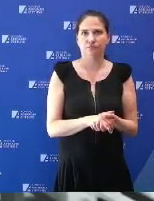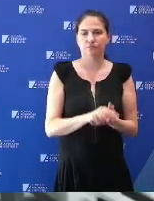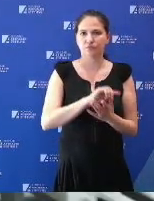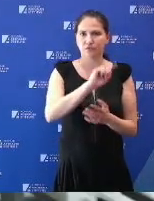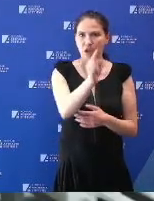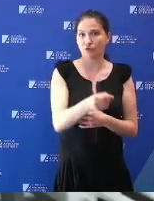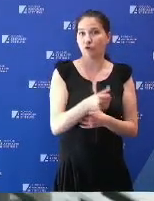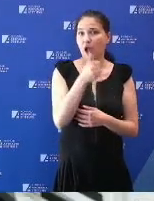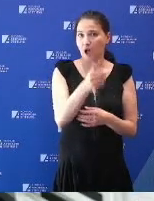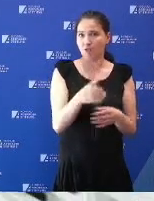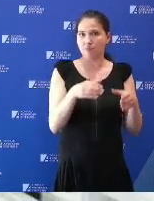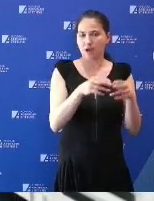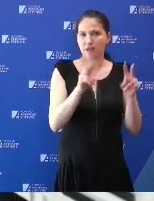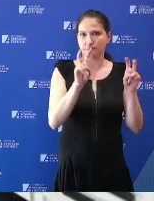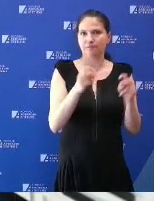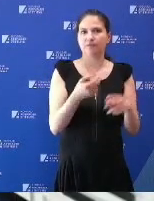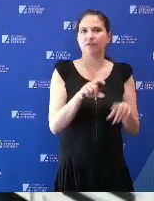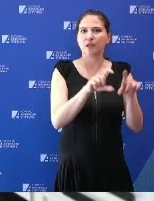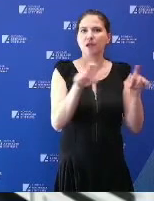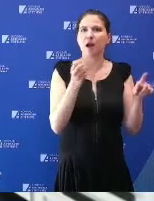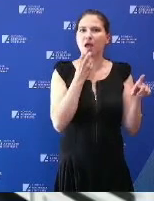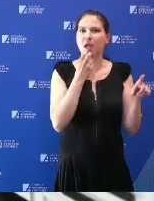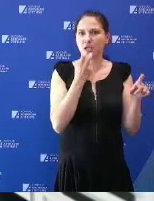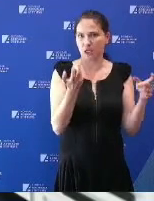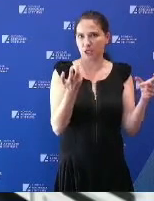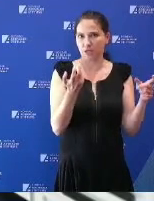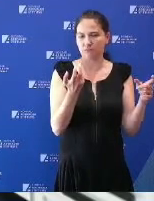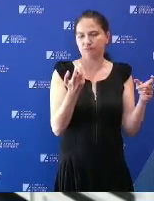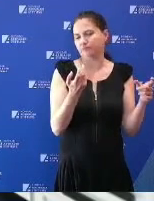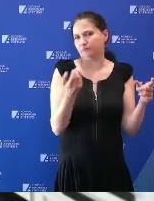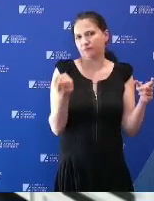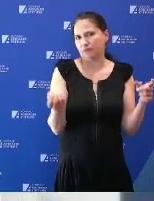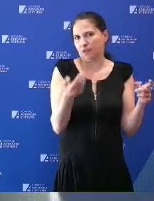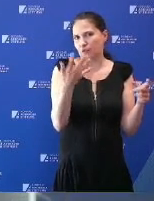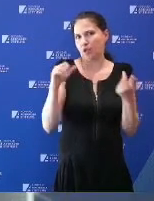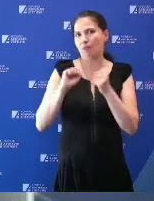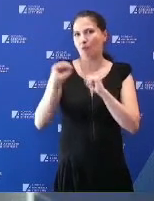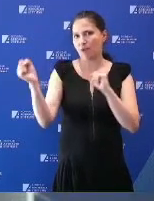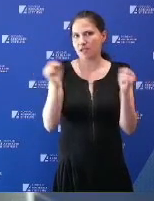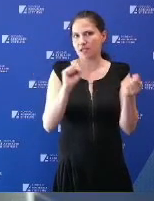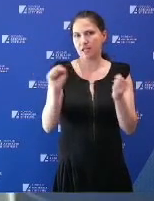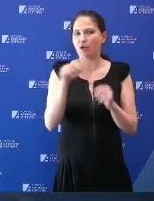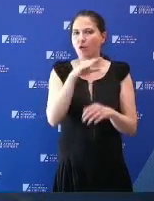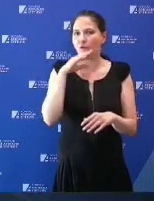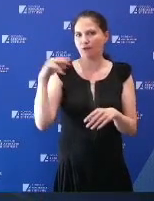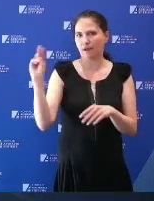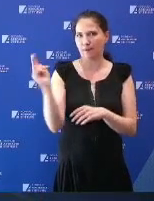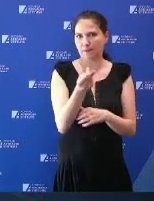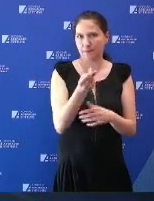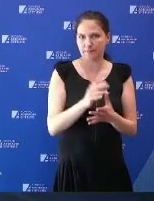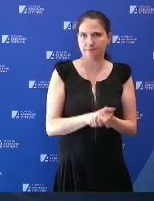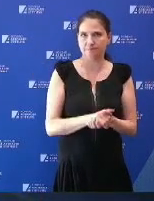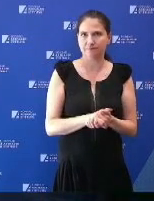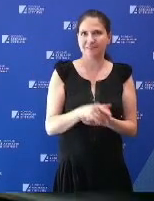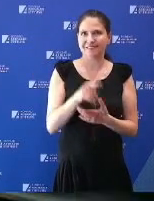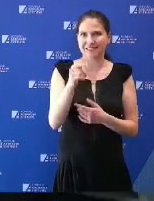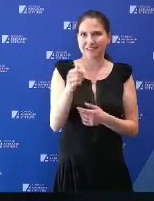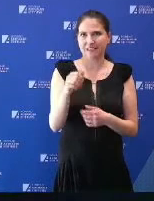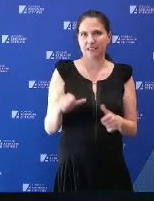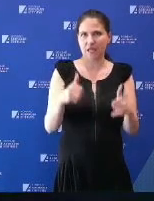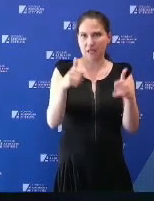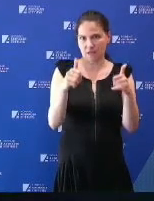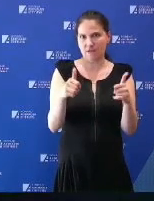Bereich ist das Thema Energie. Das ist auch natürlich verwandt mit dem Thema Mobilität. Und jetzt sind wir hier im Living Lab Smart Energy.